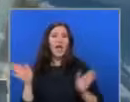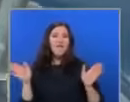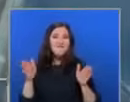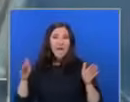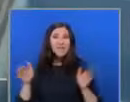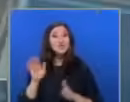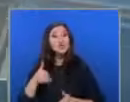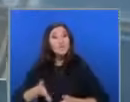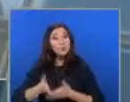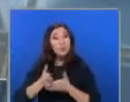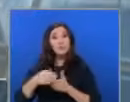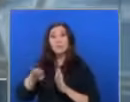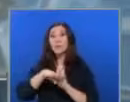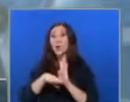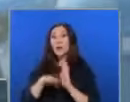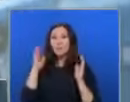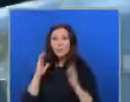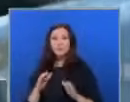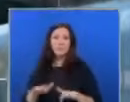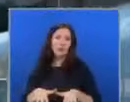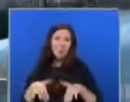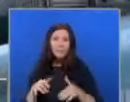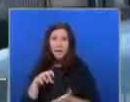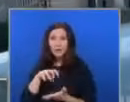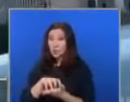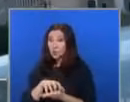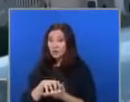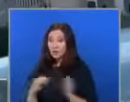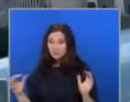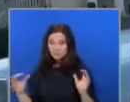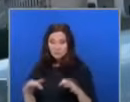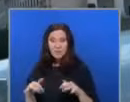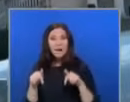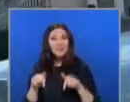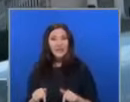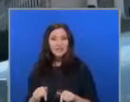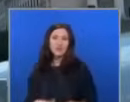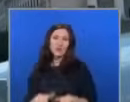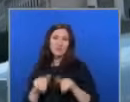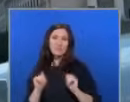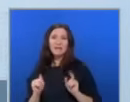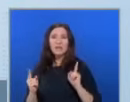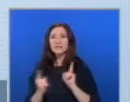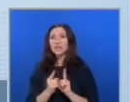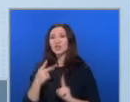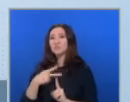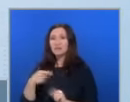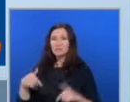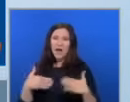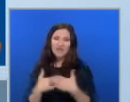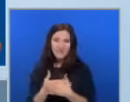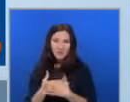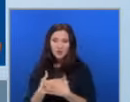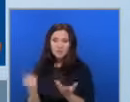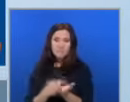ще подкрепят програмно правителство. Парламентарната група се събра днес, но избегна среща с медиите. Тази